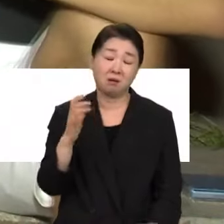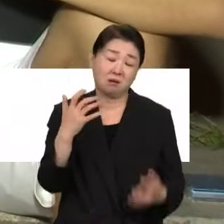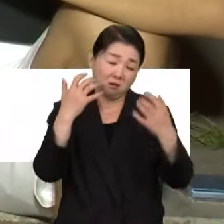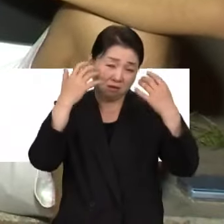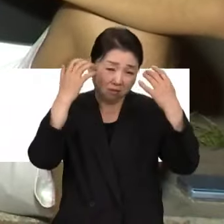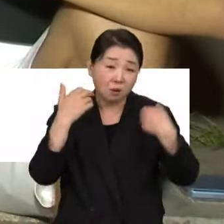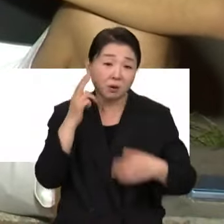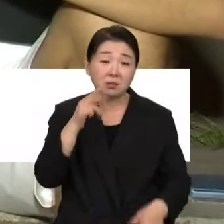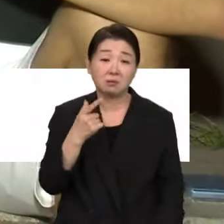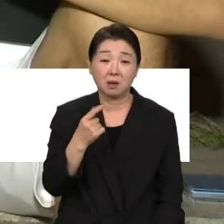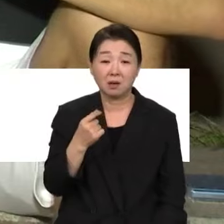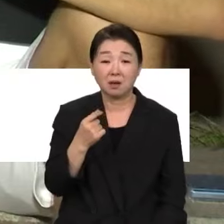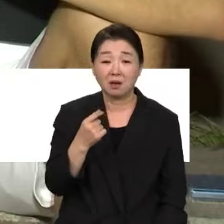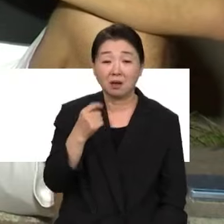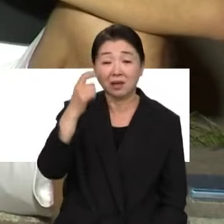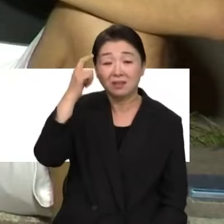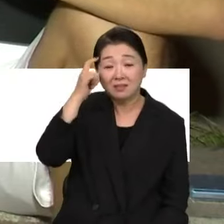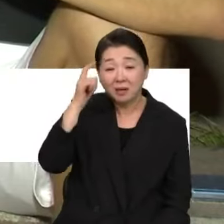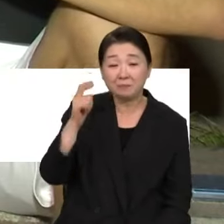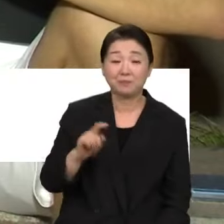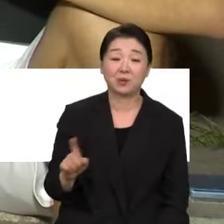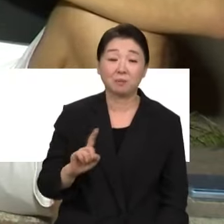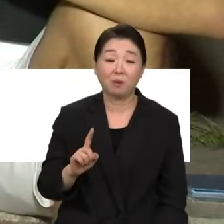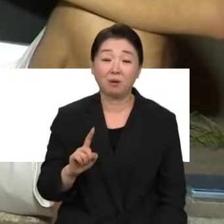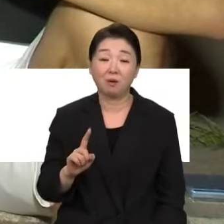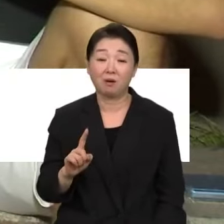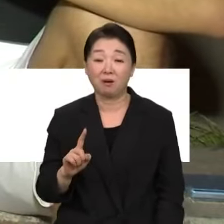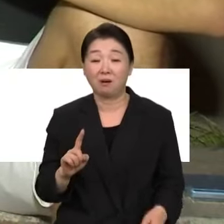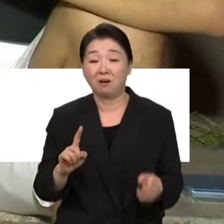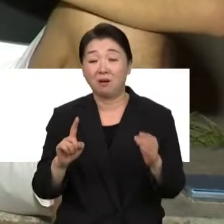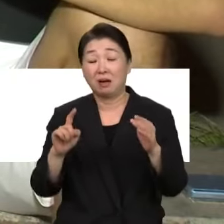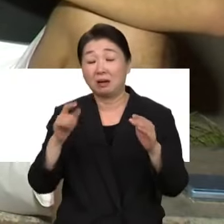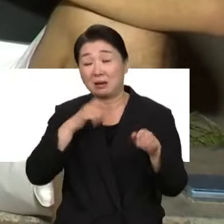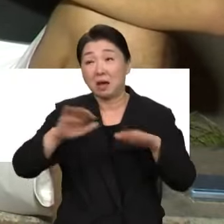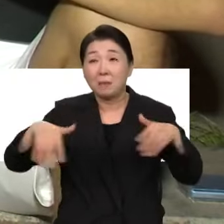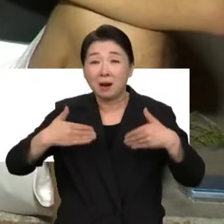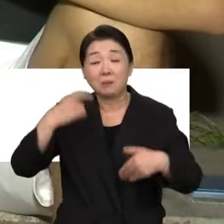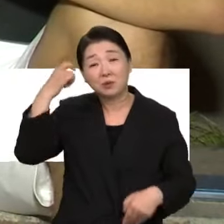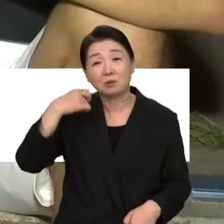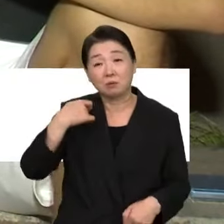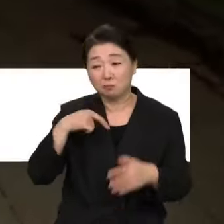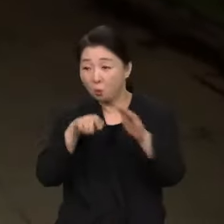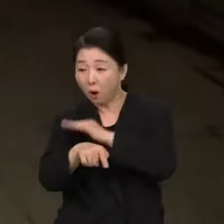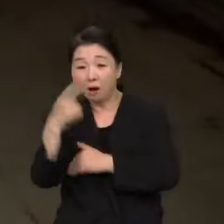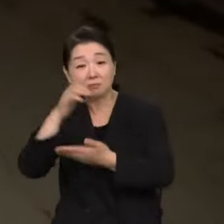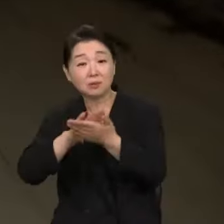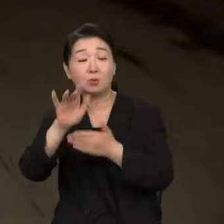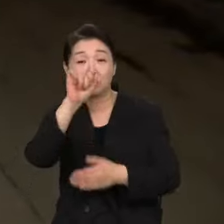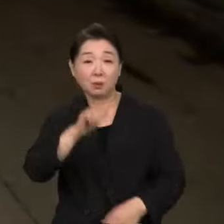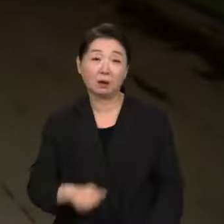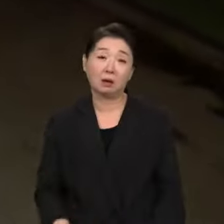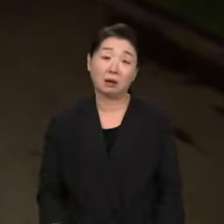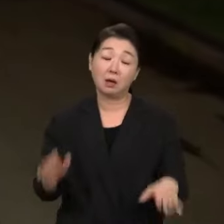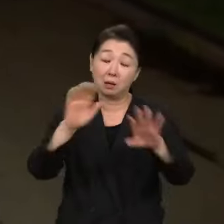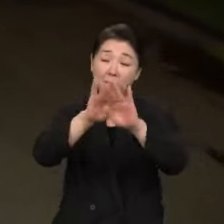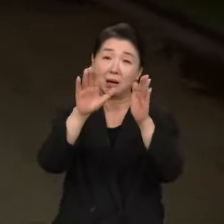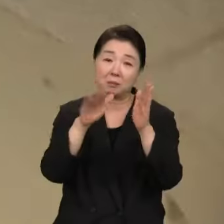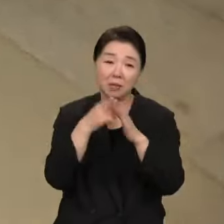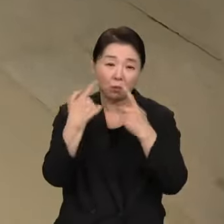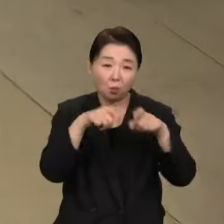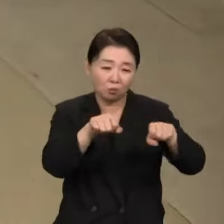기승이라서 바람도 느껴볼 겸 한번 한강 방문하게 되었는데 시원해서 좋은 것 같아요. 밤새 한강공원을